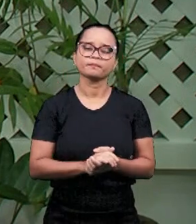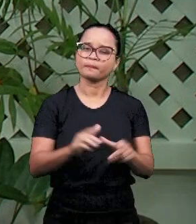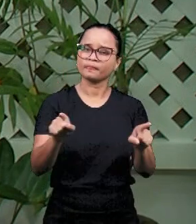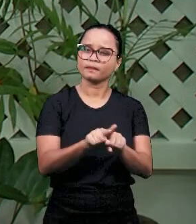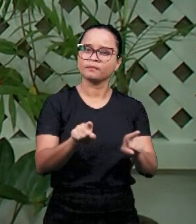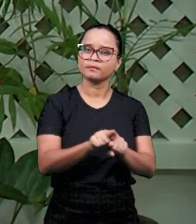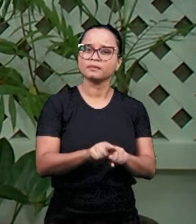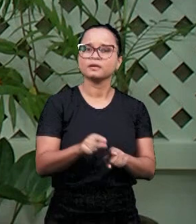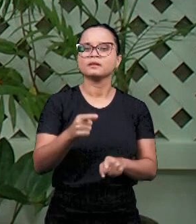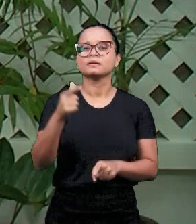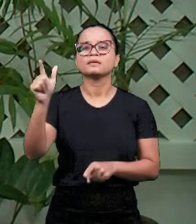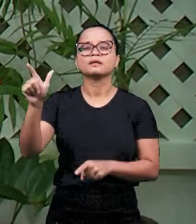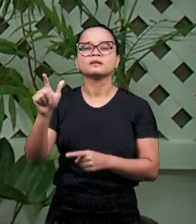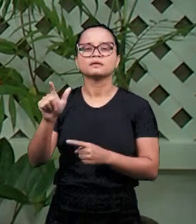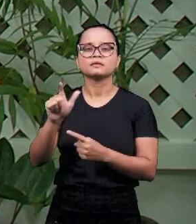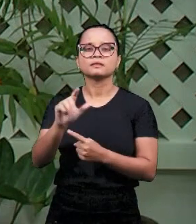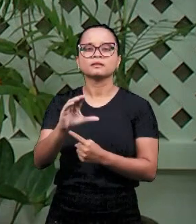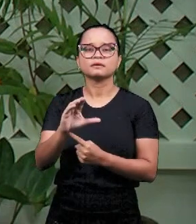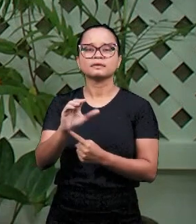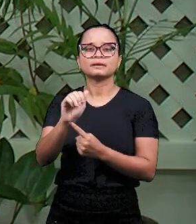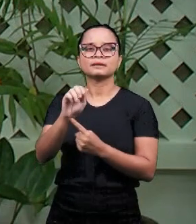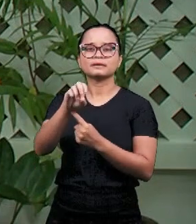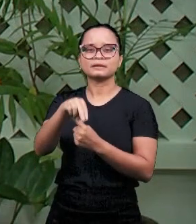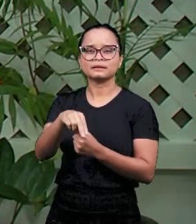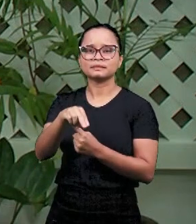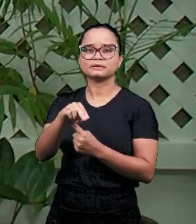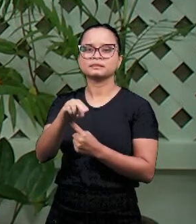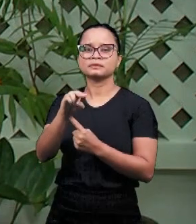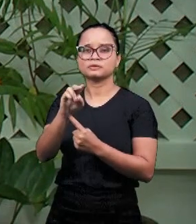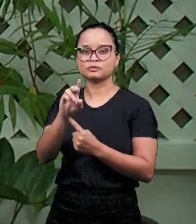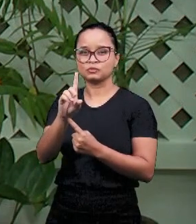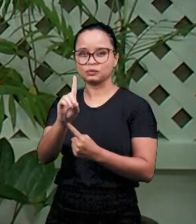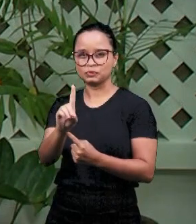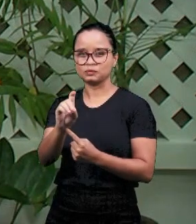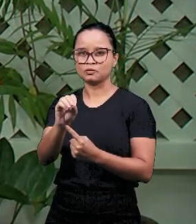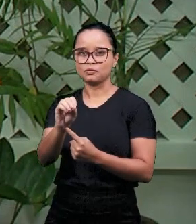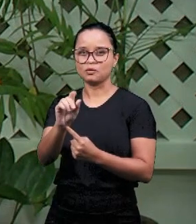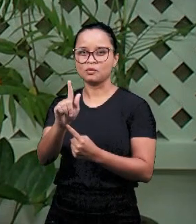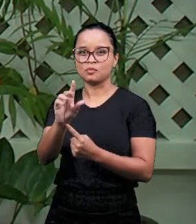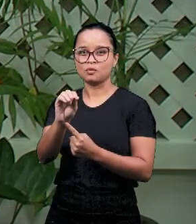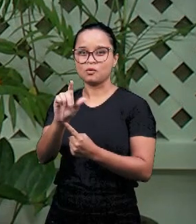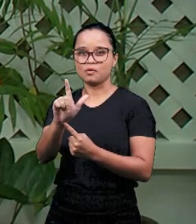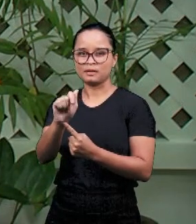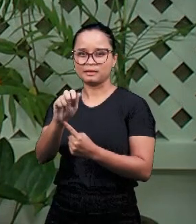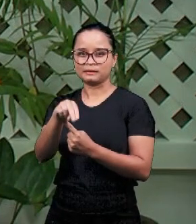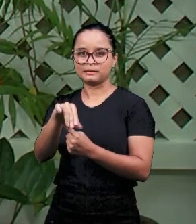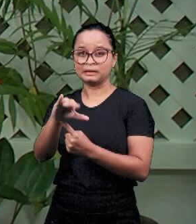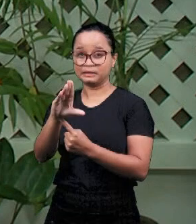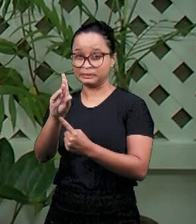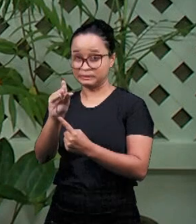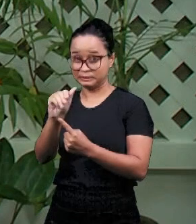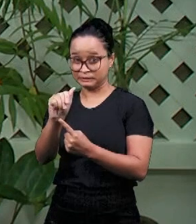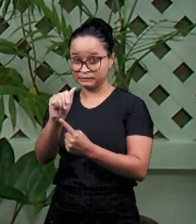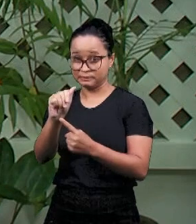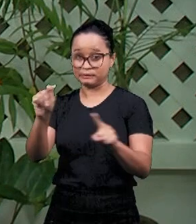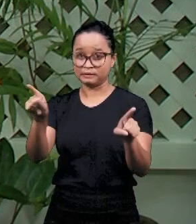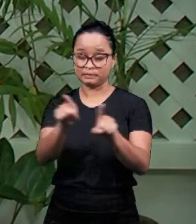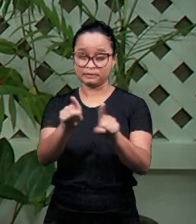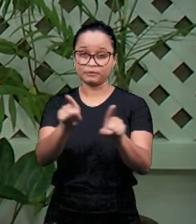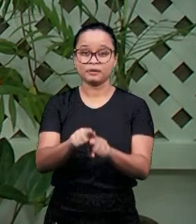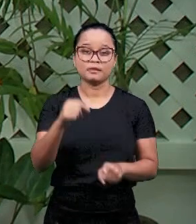aussi de Codangolândia, le pasteur Túlio Costa, notre frère